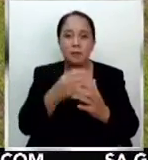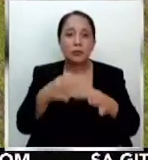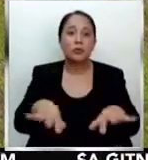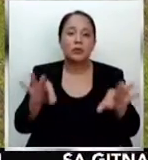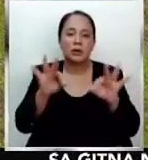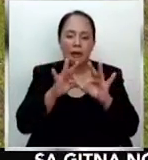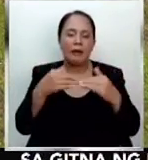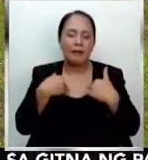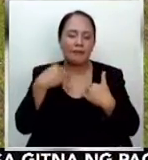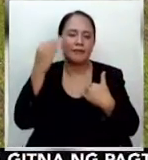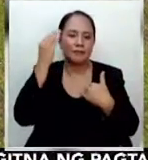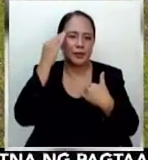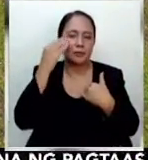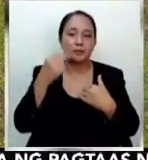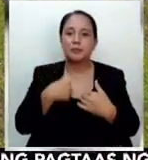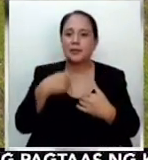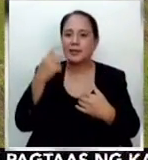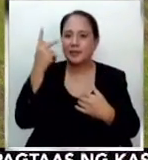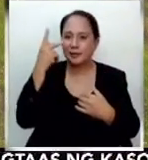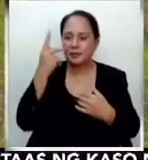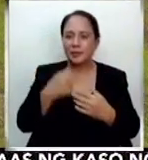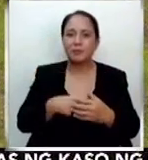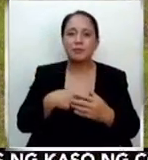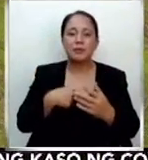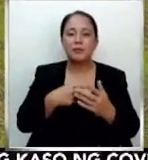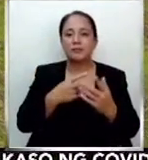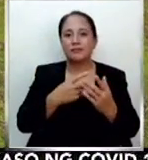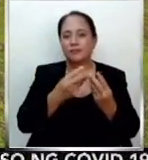importante ang may alam. Ako po si Kuya Kim at sagot ko kayo,